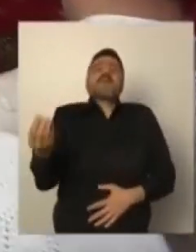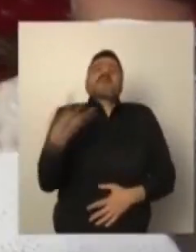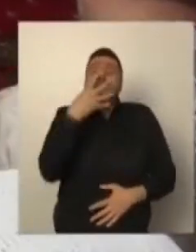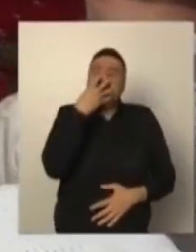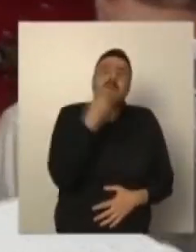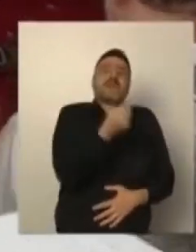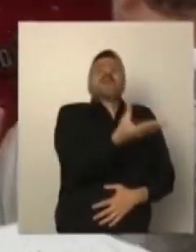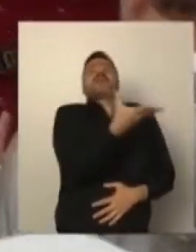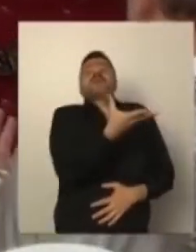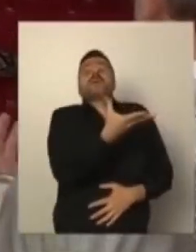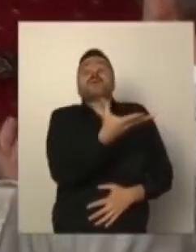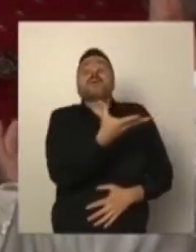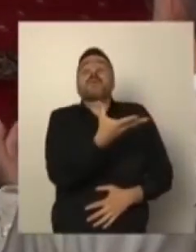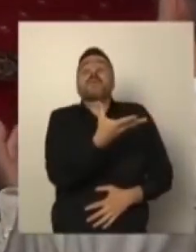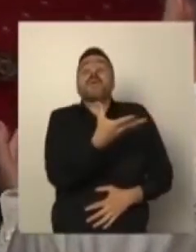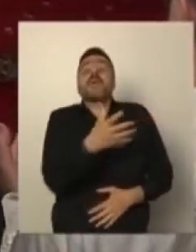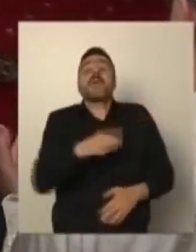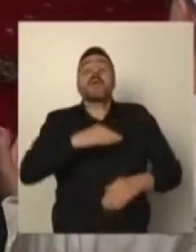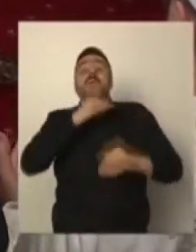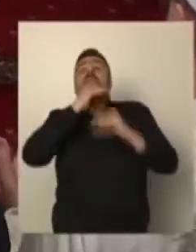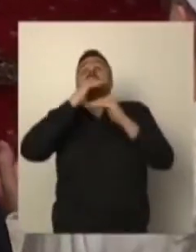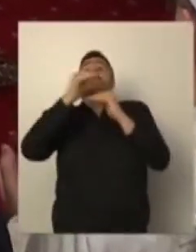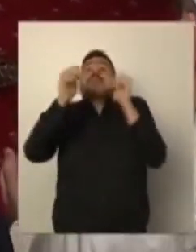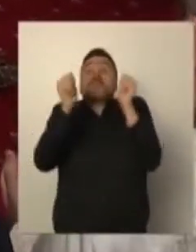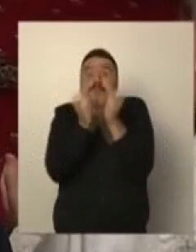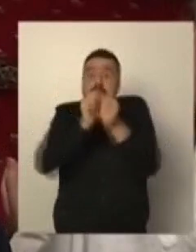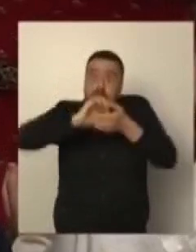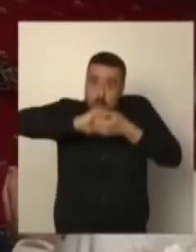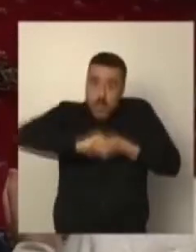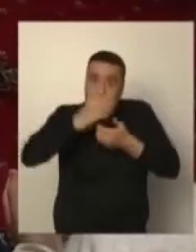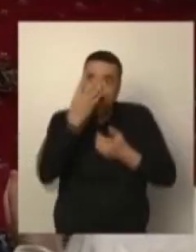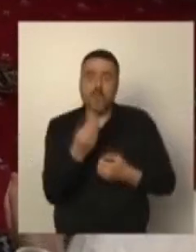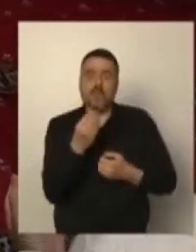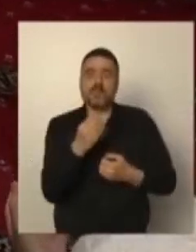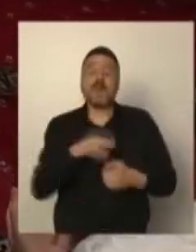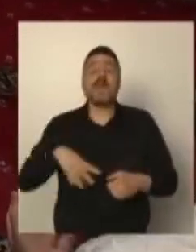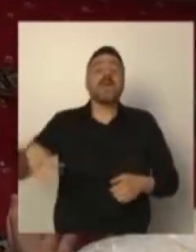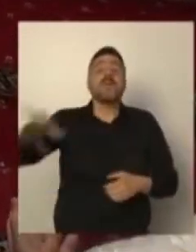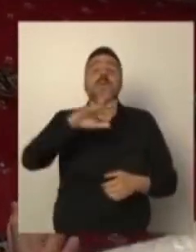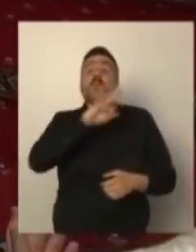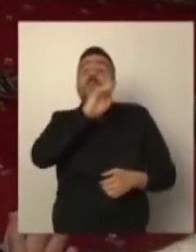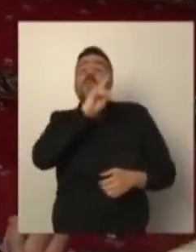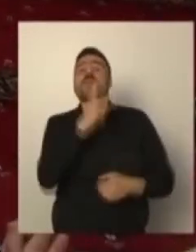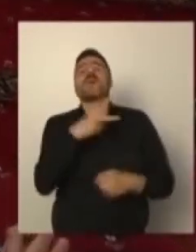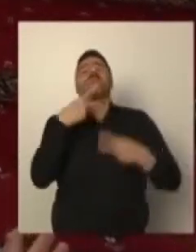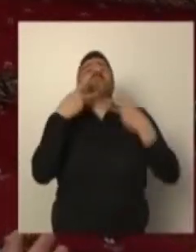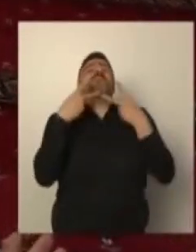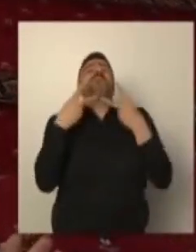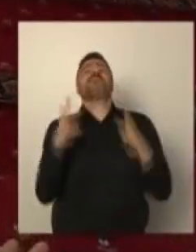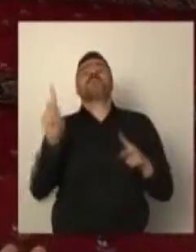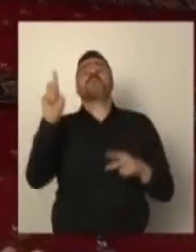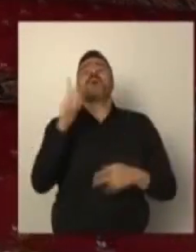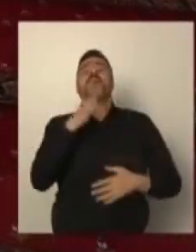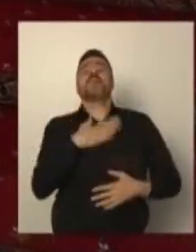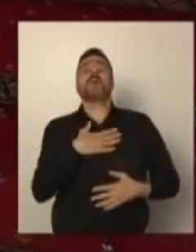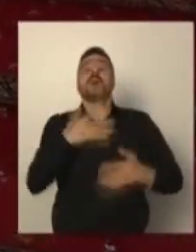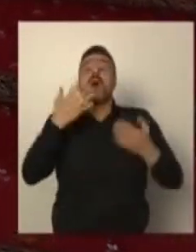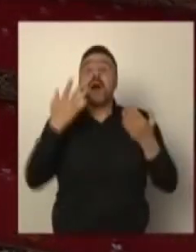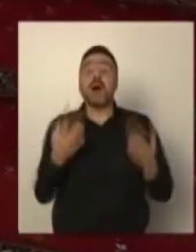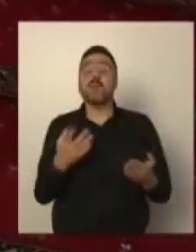Milletimizin birliğini, beraberliğini daim eyle. Günahlarımızı affeyle. Ya Rabbi, amin